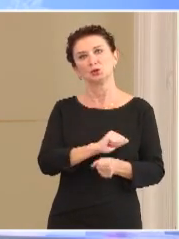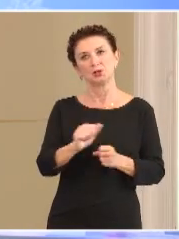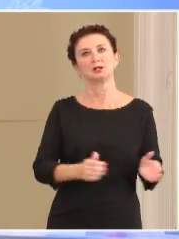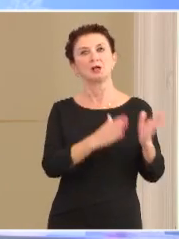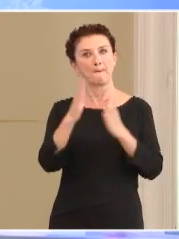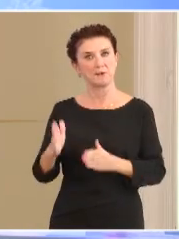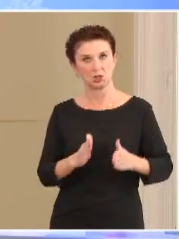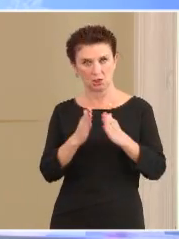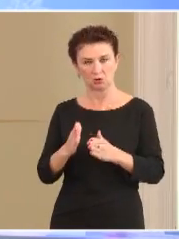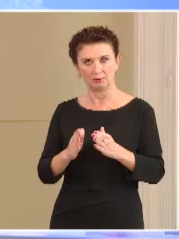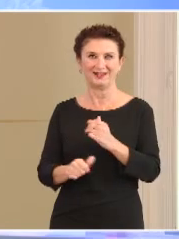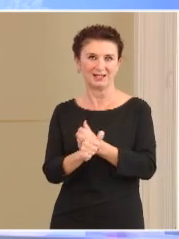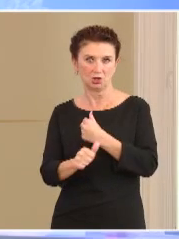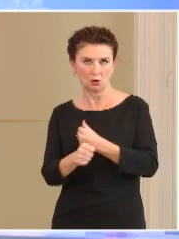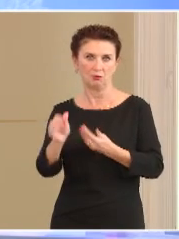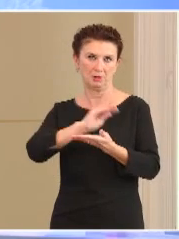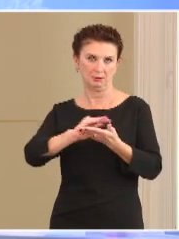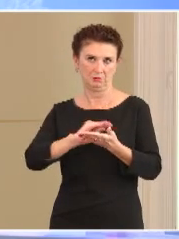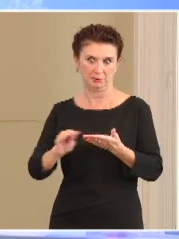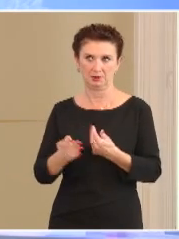inwestycji, były dotrzymywane.